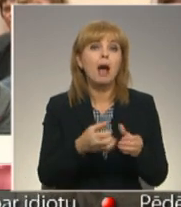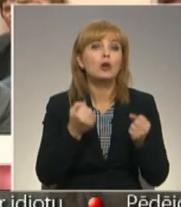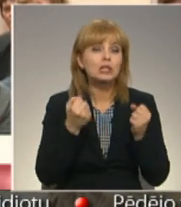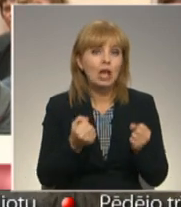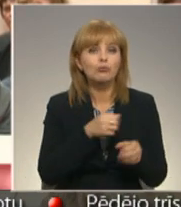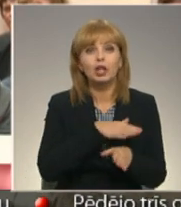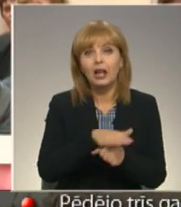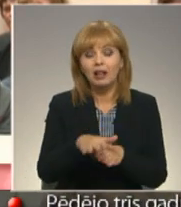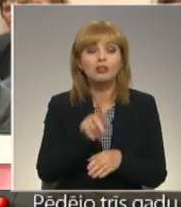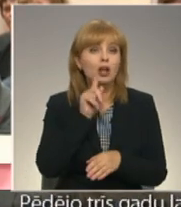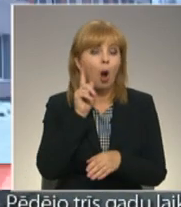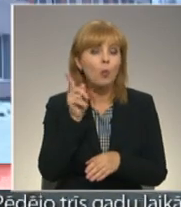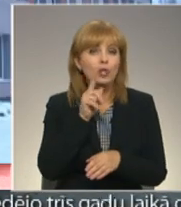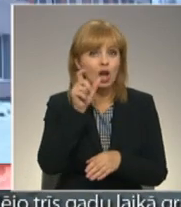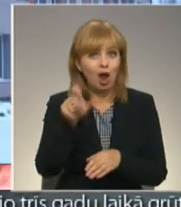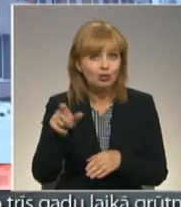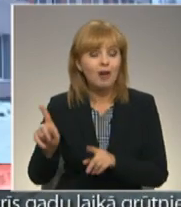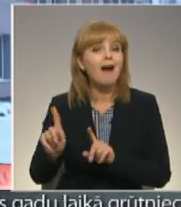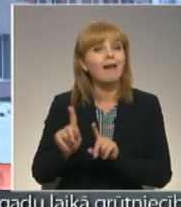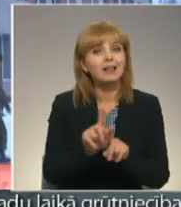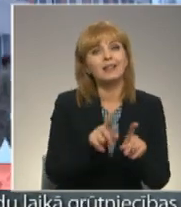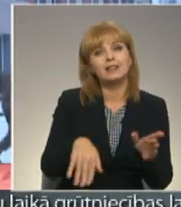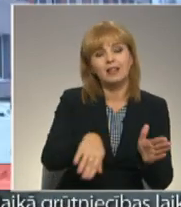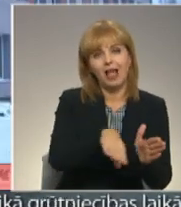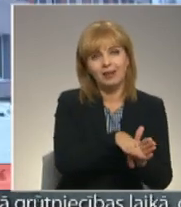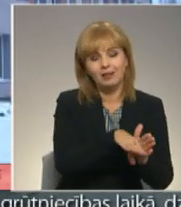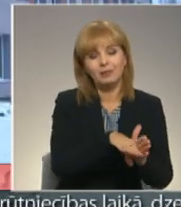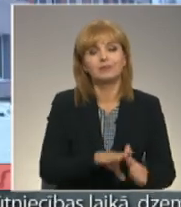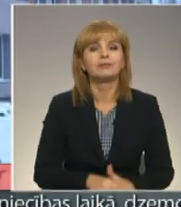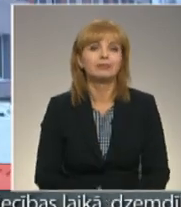realizēta tikai ar jauniešu līdzdalību. Evika Muiznieca, Vitālija Zudarenoks, Latgales reģionālā televīzija.